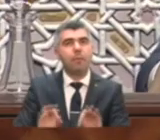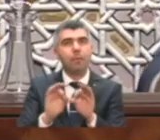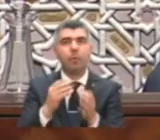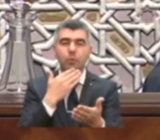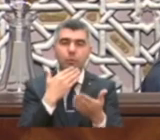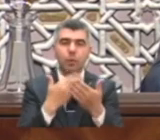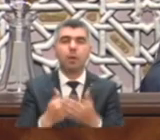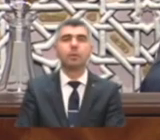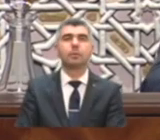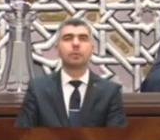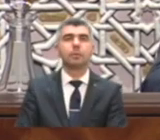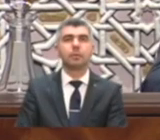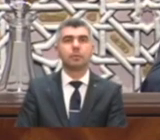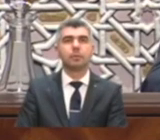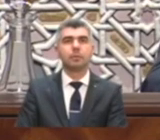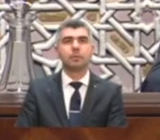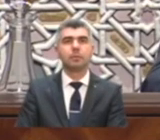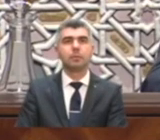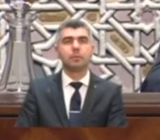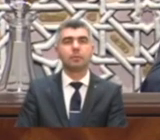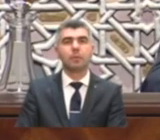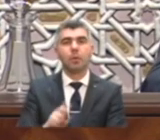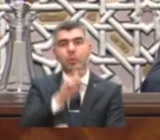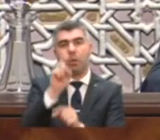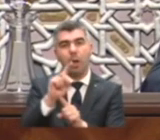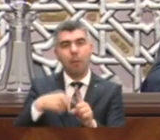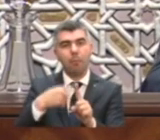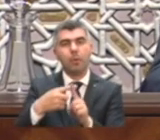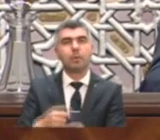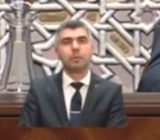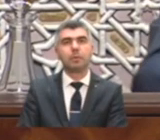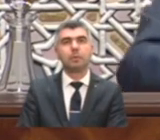شكرا. هل من تعقيب إضافي؟